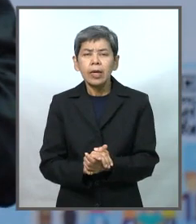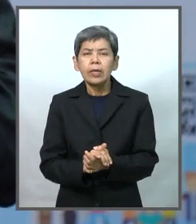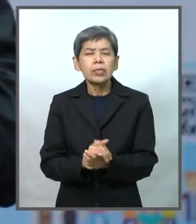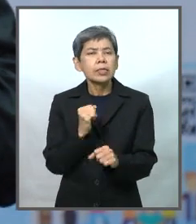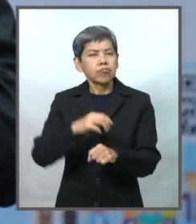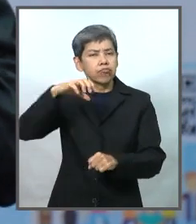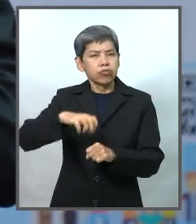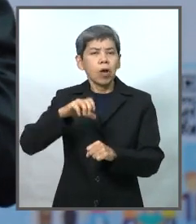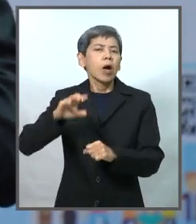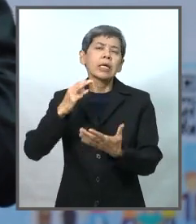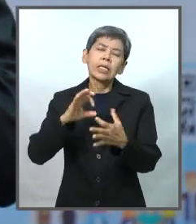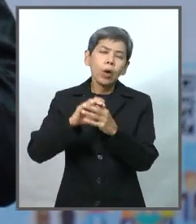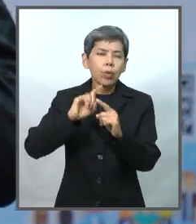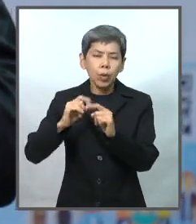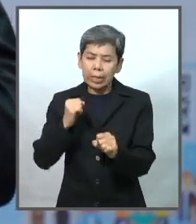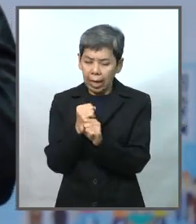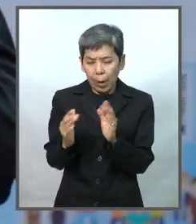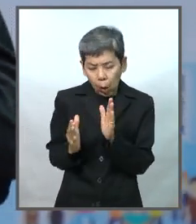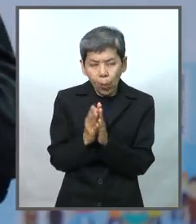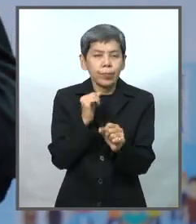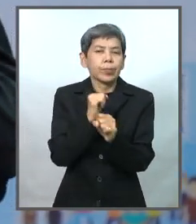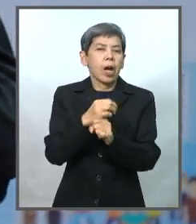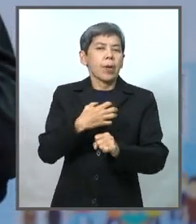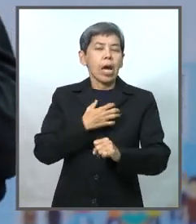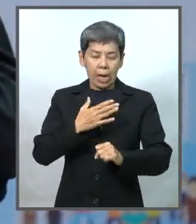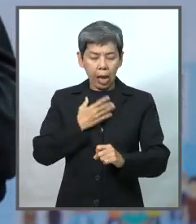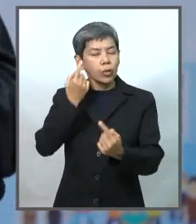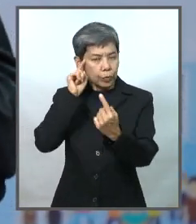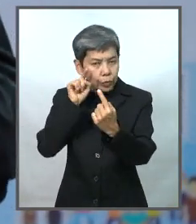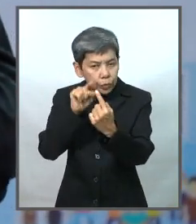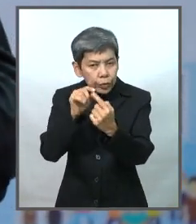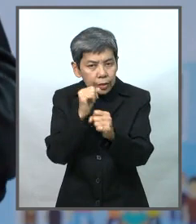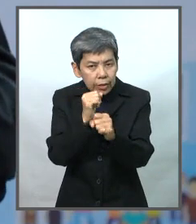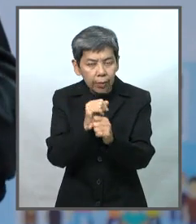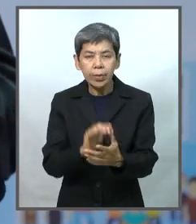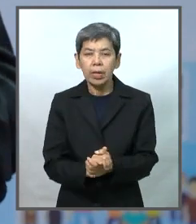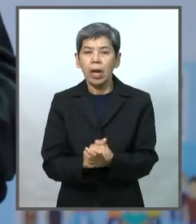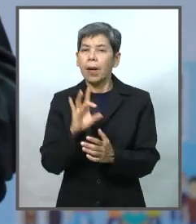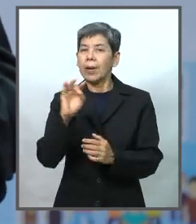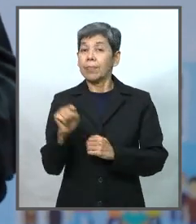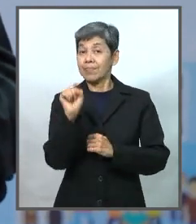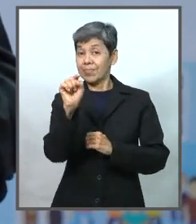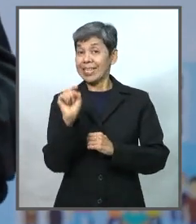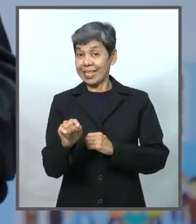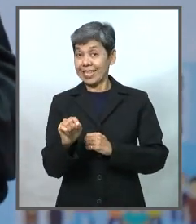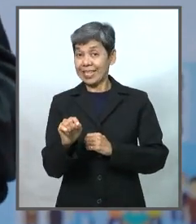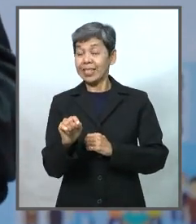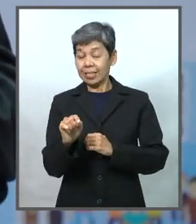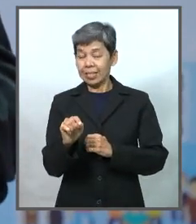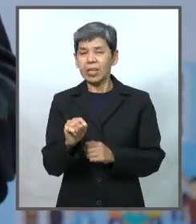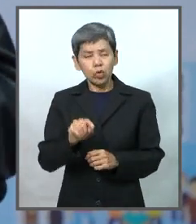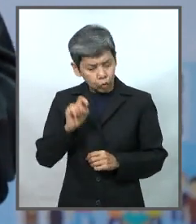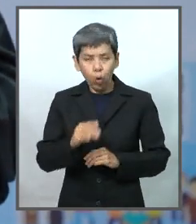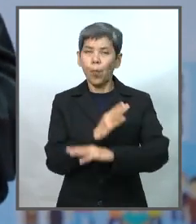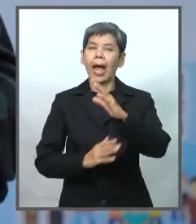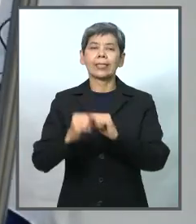ถานประกอบการสำหรับคนพิการนะครับเข้ามาทำงานโดยเรามีจุดมุ่งหมายว่า 80% นะครับ 80% เนี่ยต้